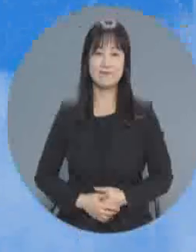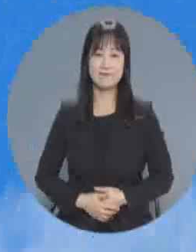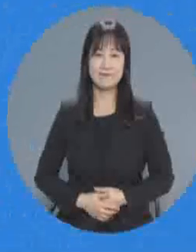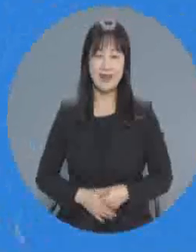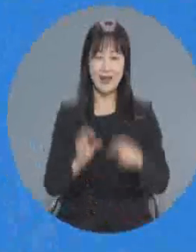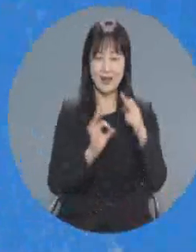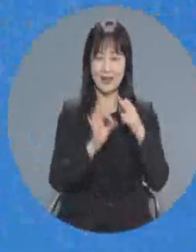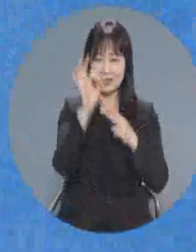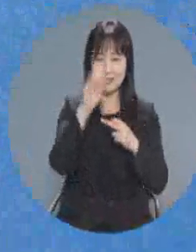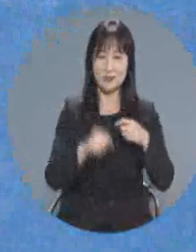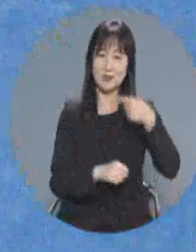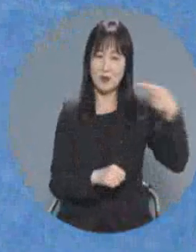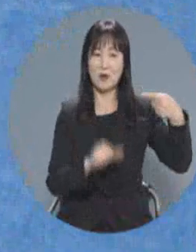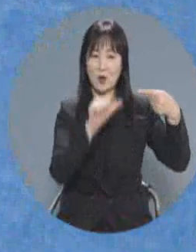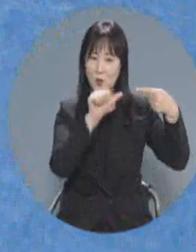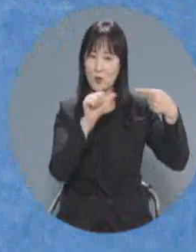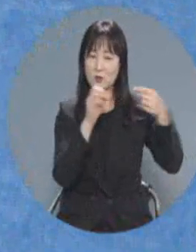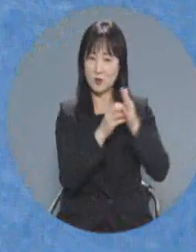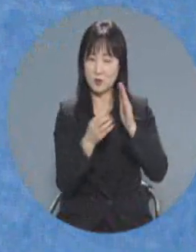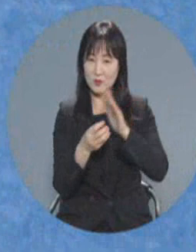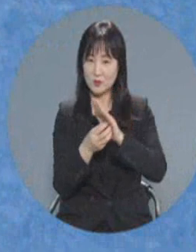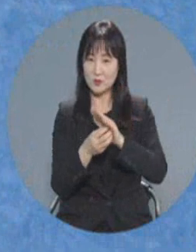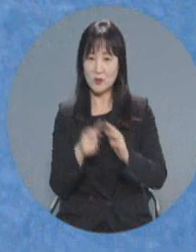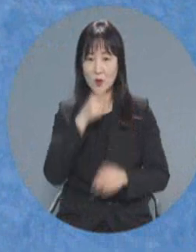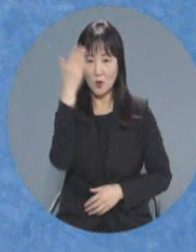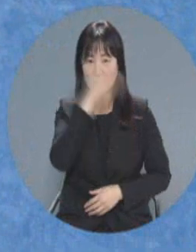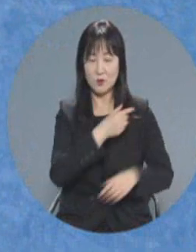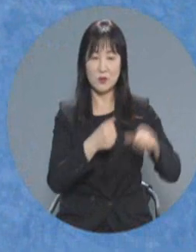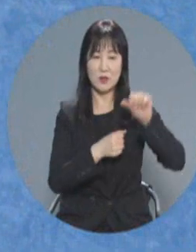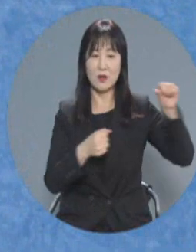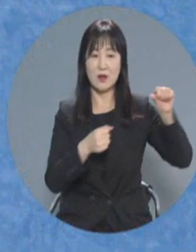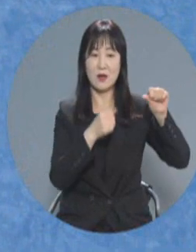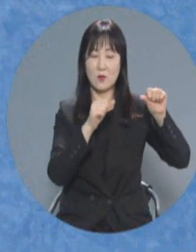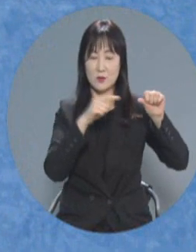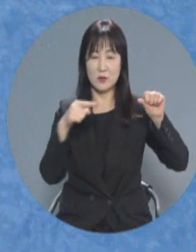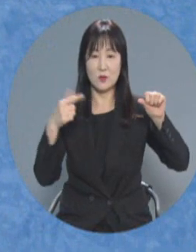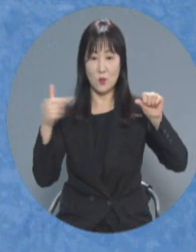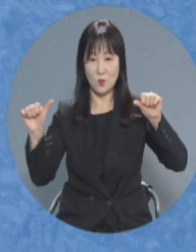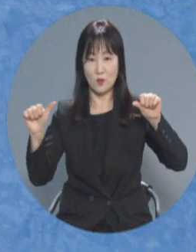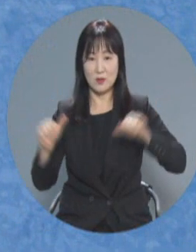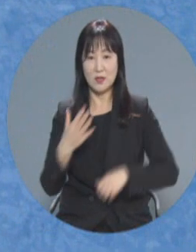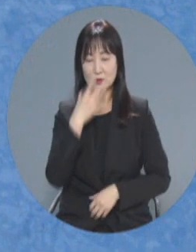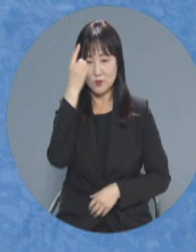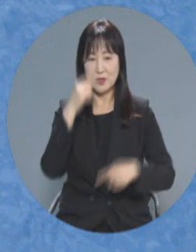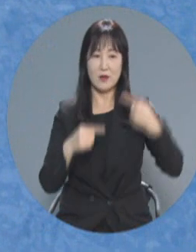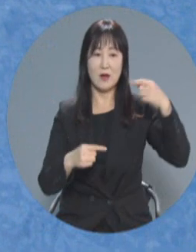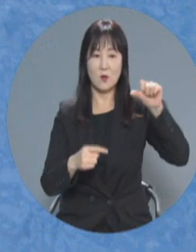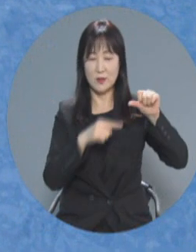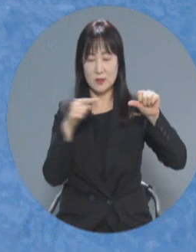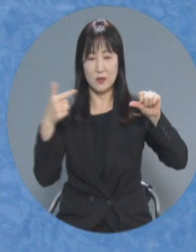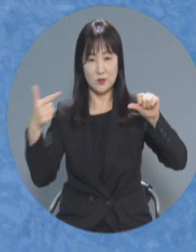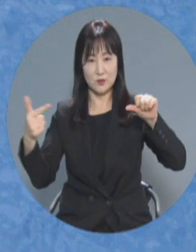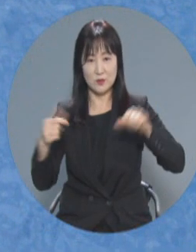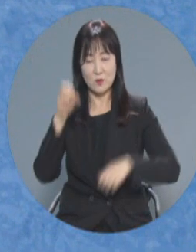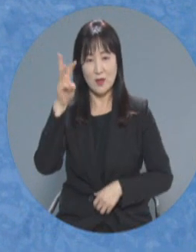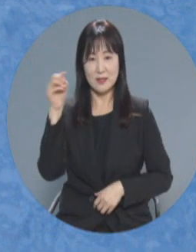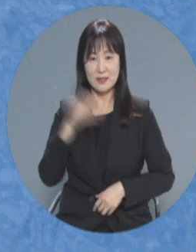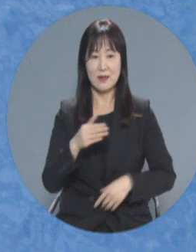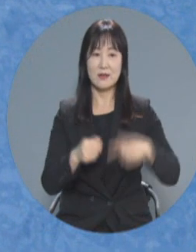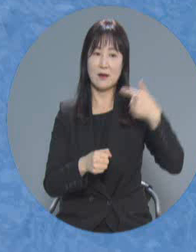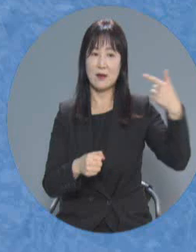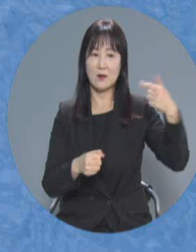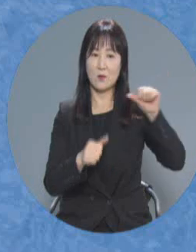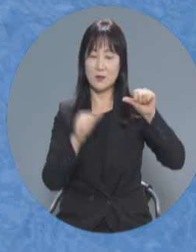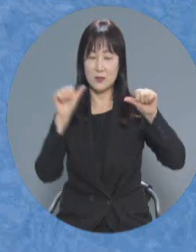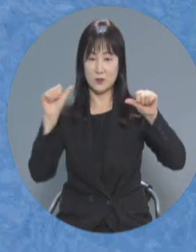아침 기온은 영하 5도를 밑돌 겟습니다 여수가 영화 5 해서 5도 순천이 영화 5 해서 6도 광양은 영화 5에서 6도